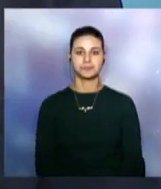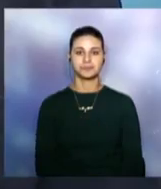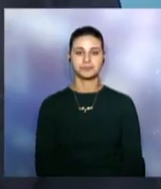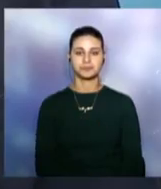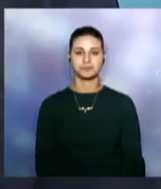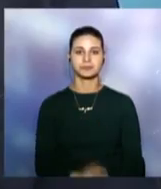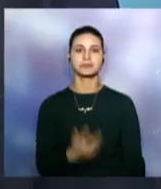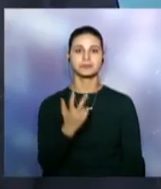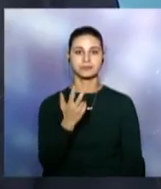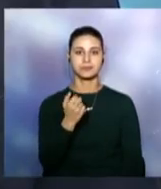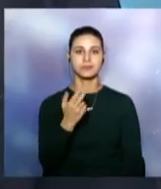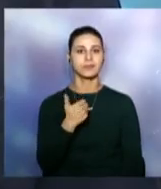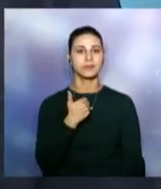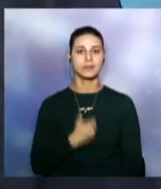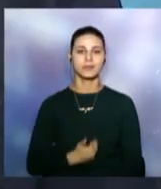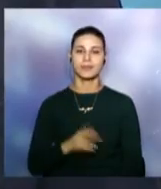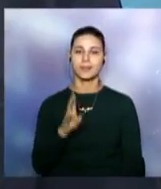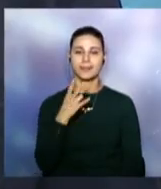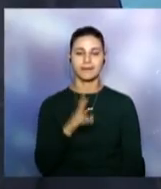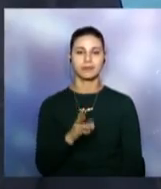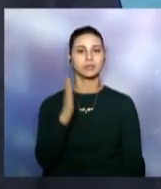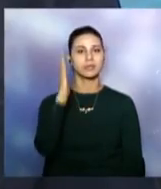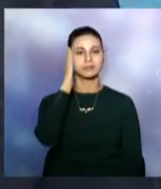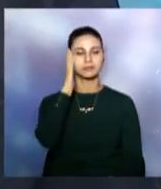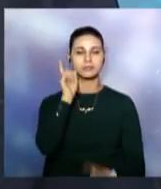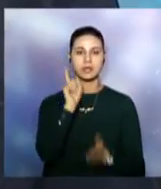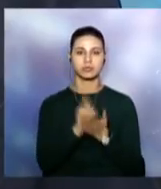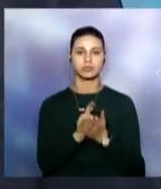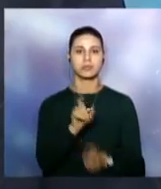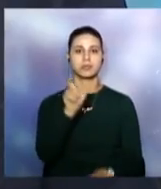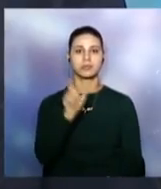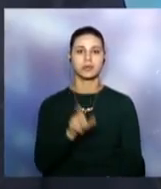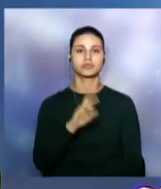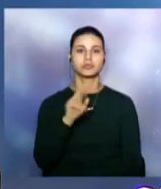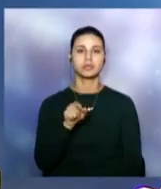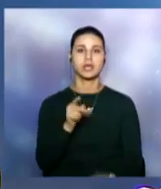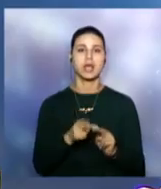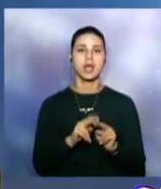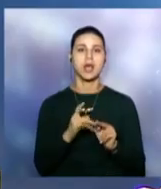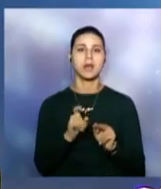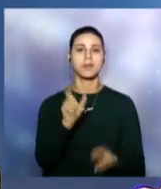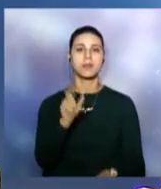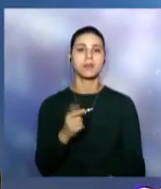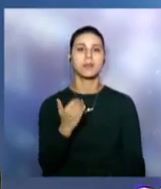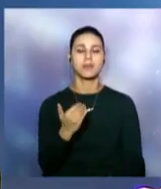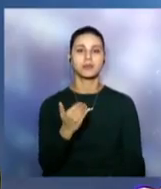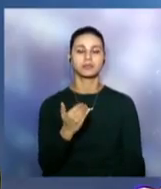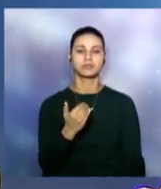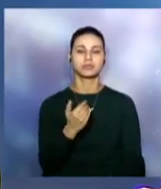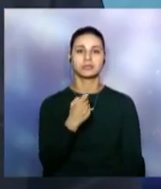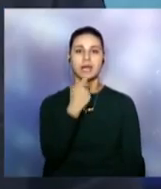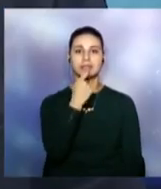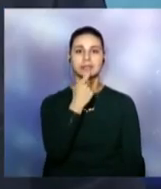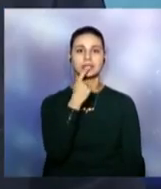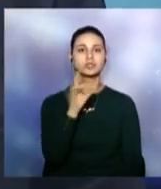იგივე ტექნიკით, რა თქმა უნდა, გაუჭრილათ, რა თქმა უნდა, სედაციის ქვეშ, ანუ დაძინების ქვეშ და ამ ბავშვის ასაკის ზომის აპარატის